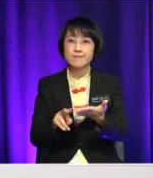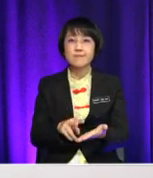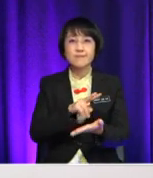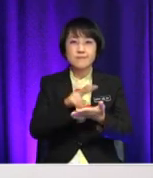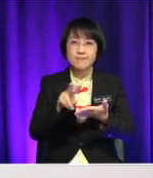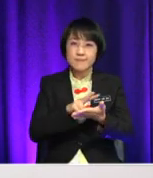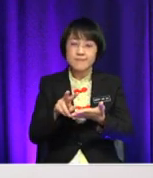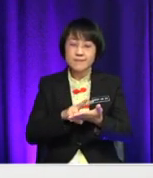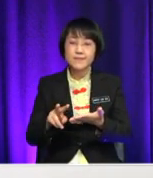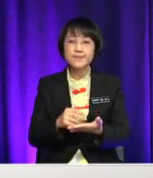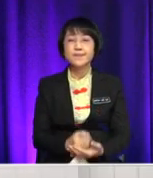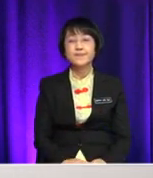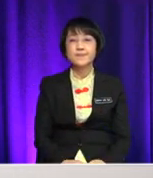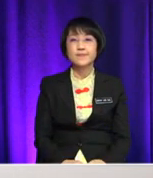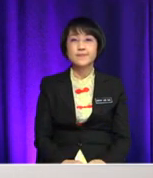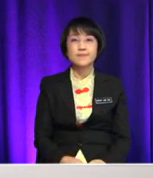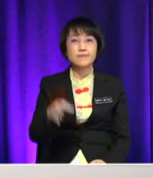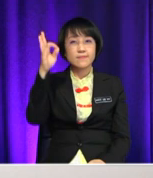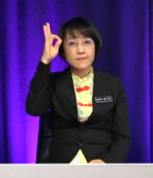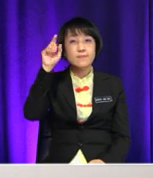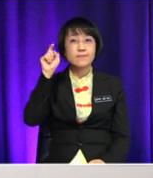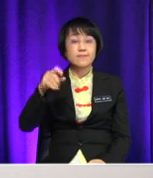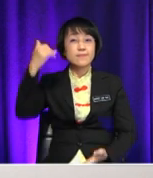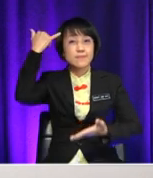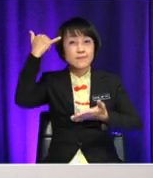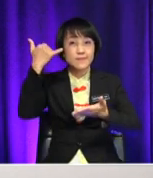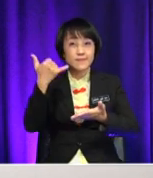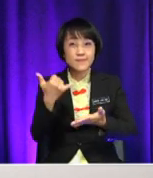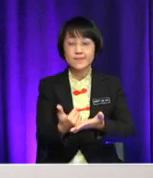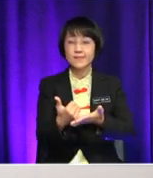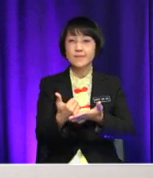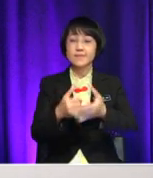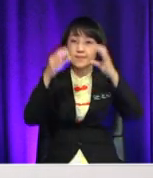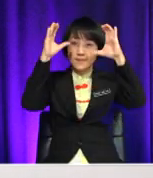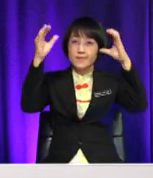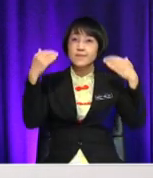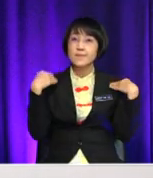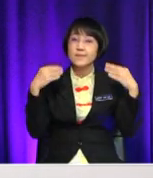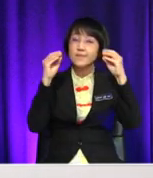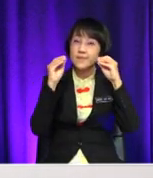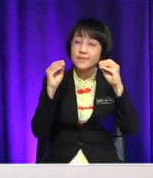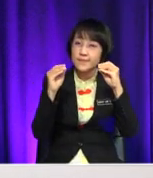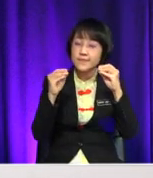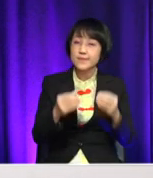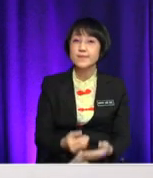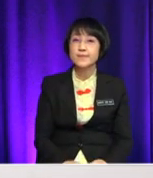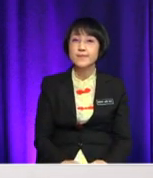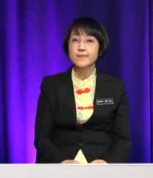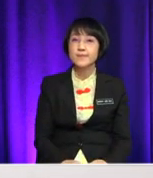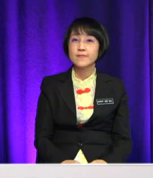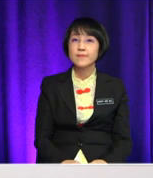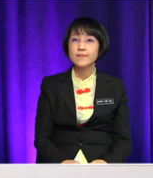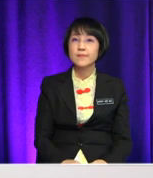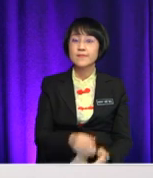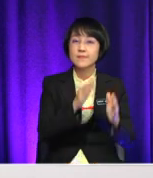dirangkaikan Oke sepatunya Faiz ini yakin tahu kan gua udah aja tadi kita guna lepas satu ayat itu tak